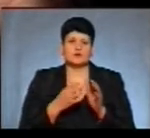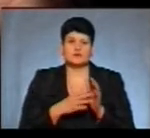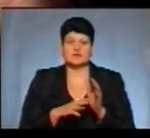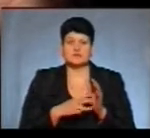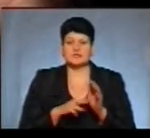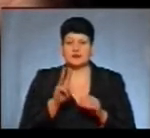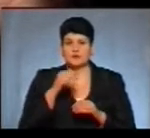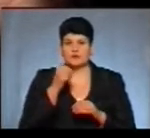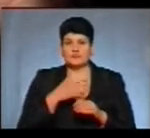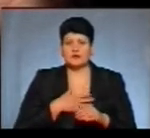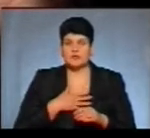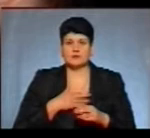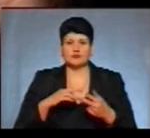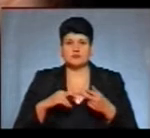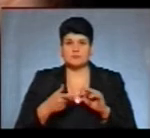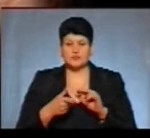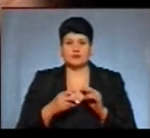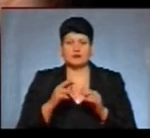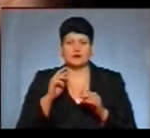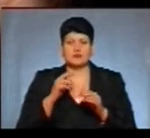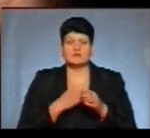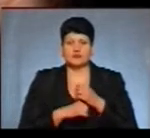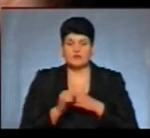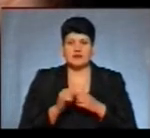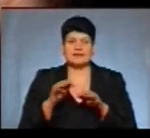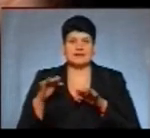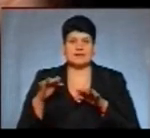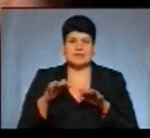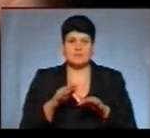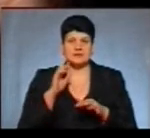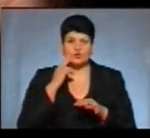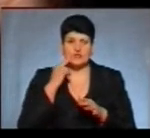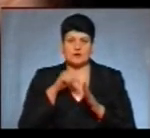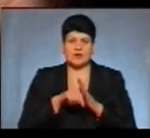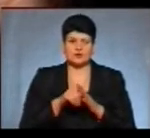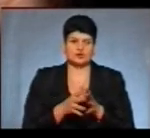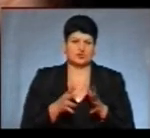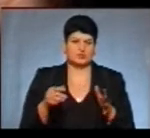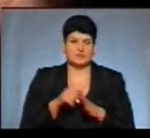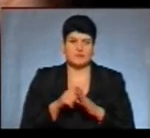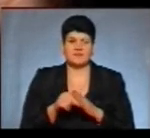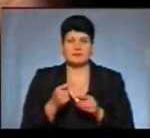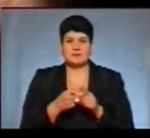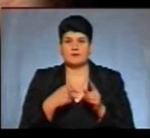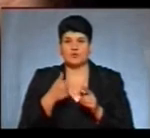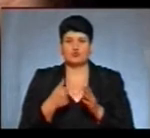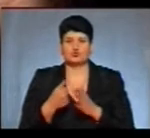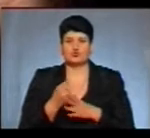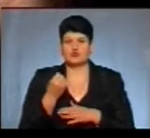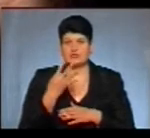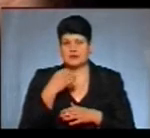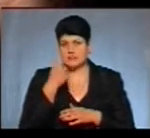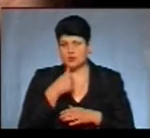термін зґвалтування було замінено на напад сексуального характеру з широким значенням. Покарання від півроку до 14